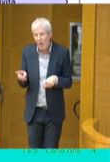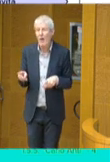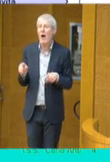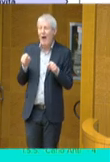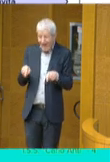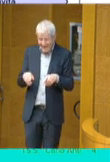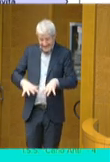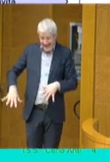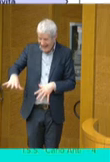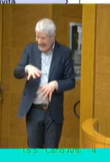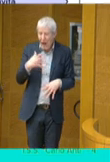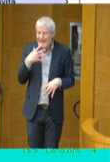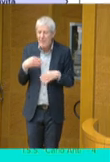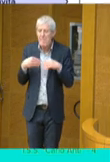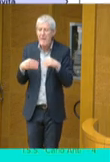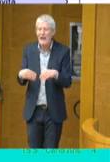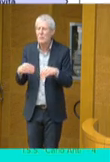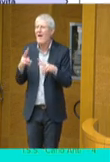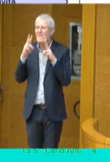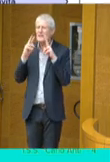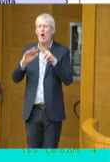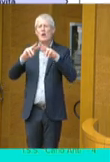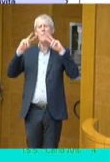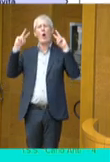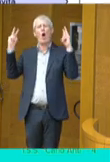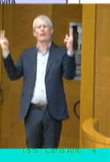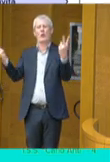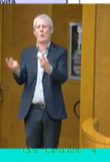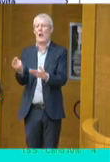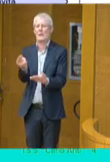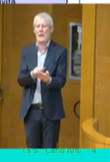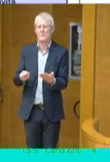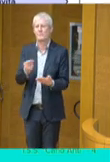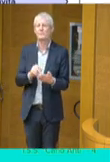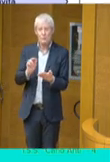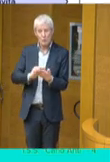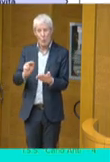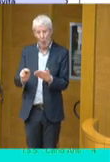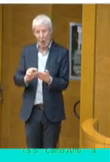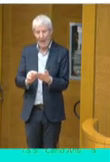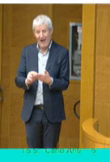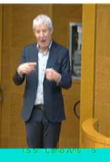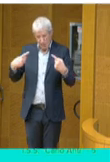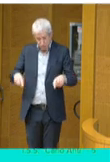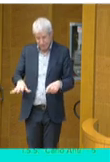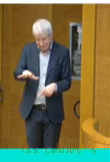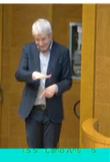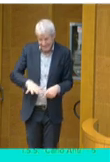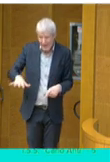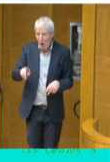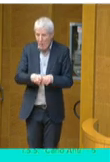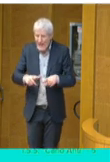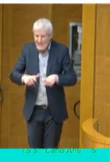partecipa quella visione progettuale della scuola. In questa cornice andiamo a